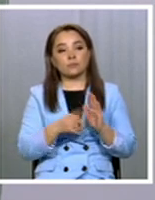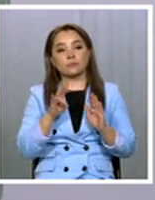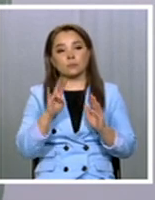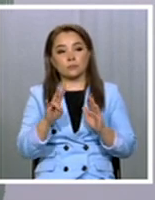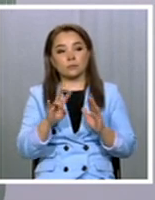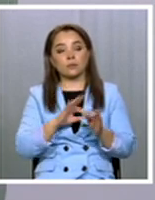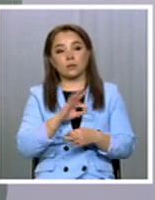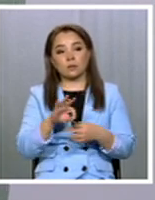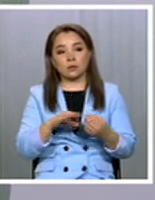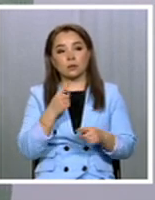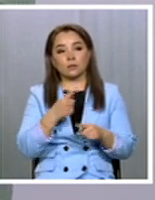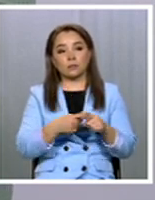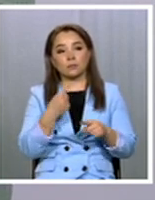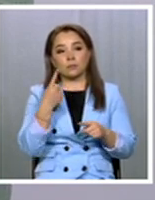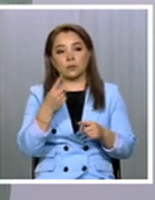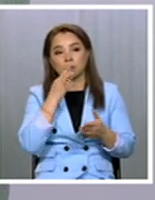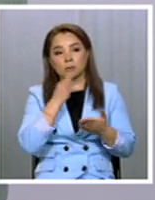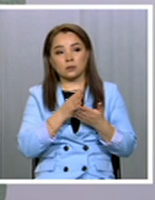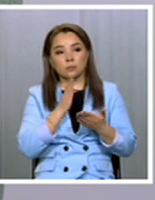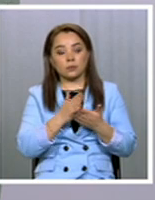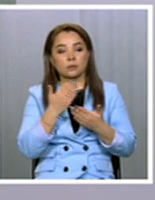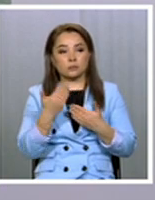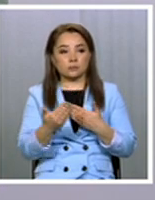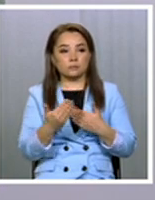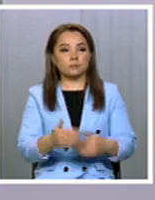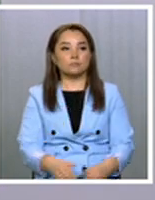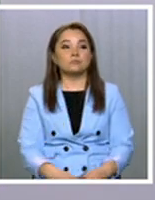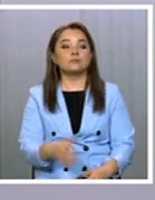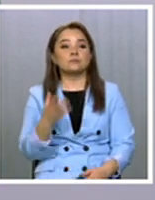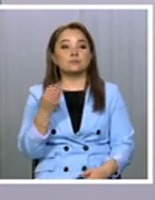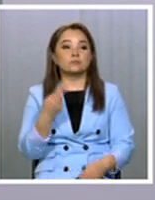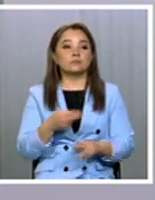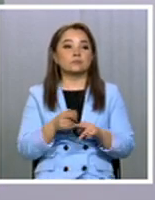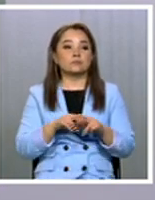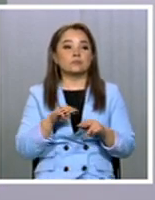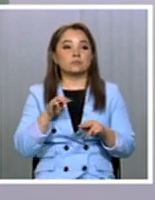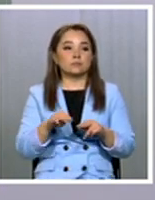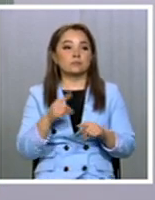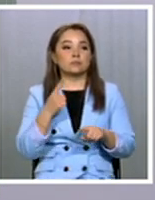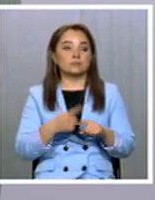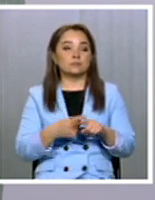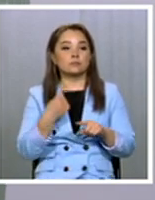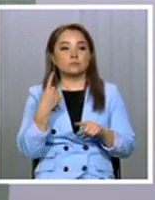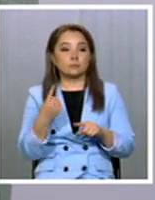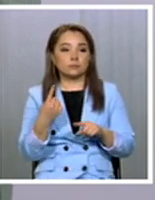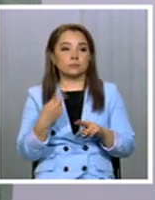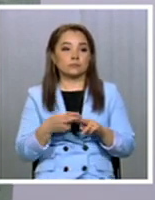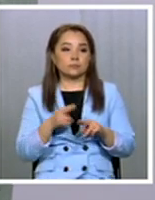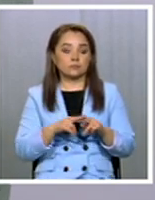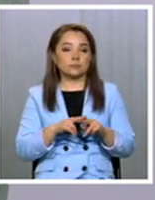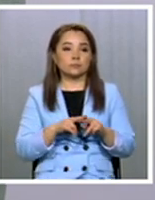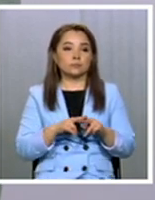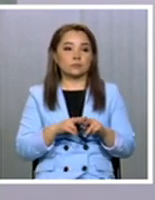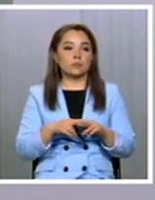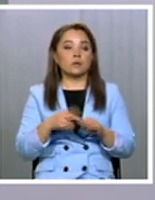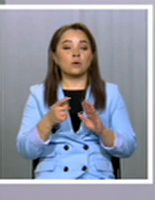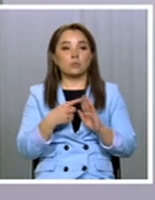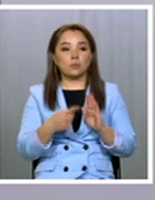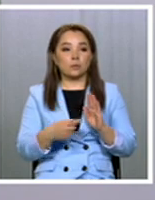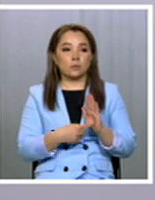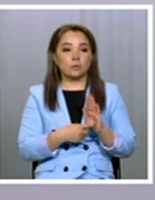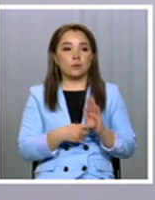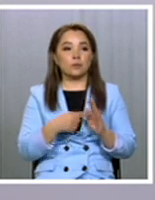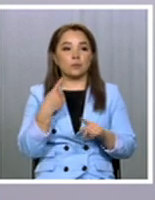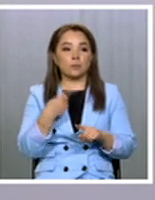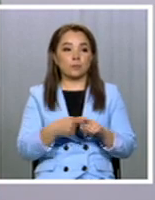қалдыққа 1-ді қосамыз. Және t плюс 1, яғни бөліктерге 1-ді